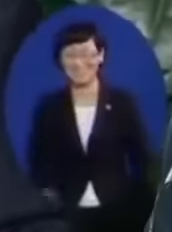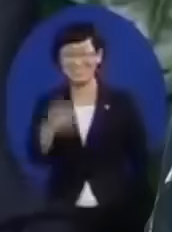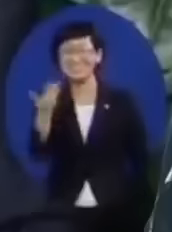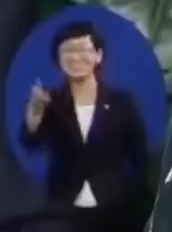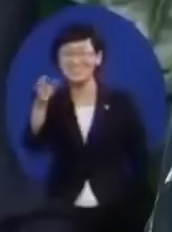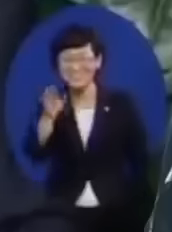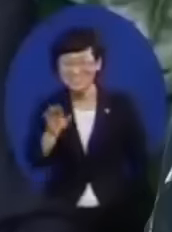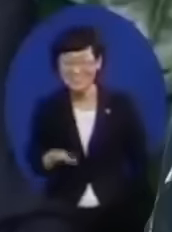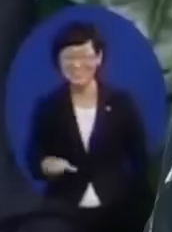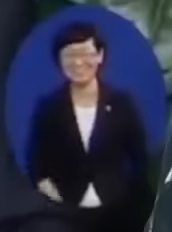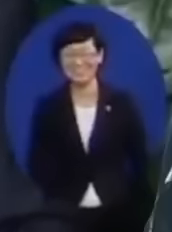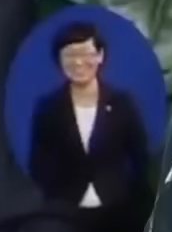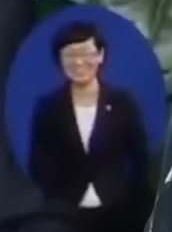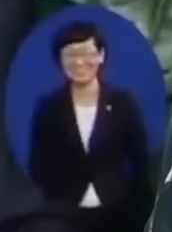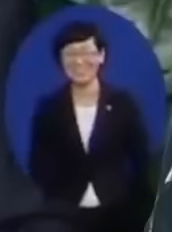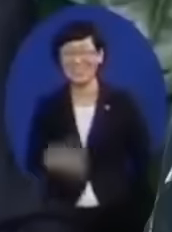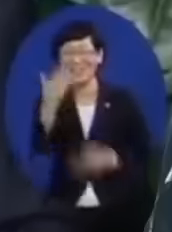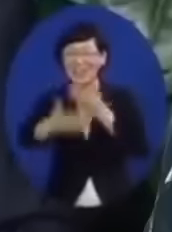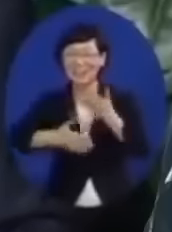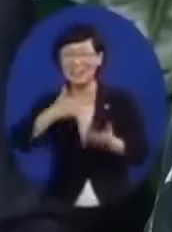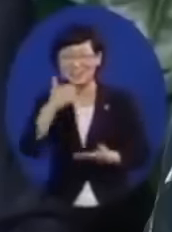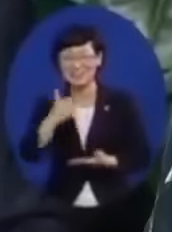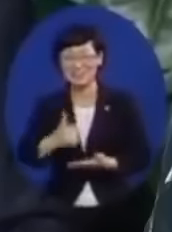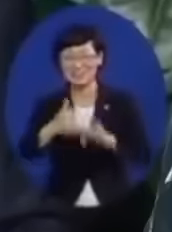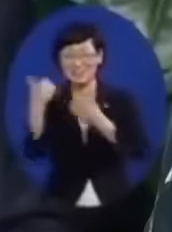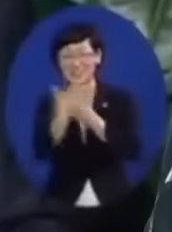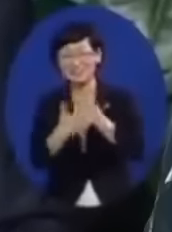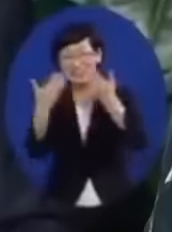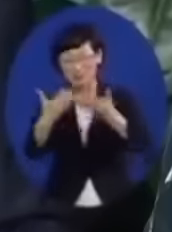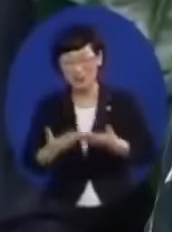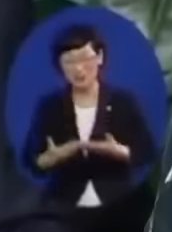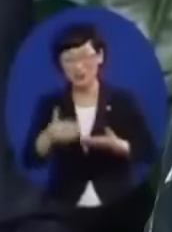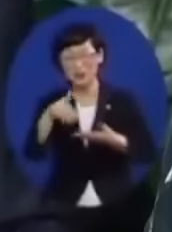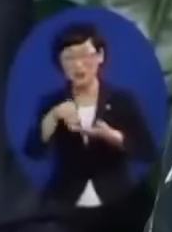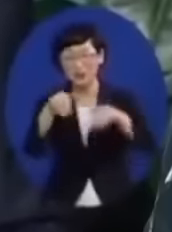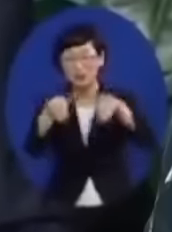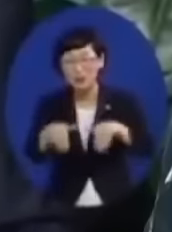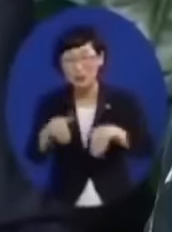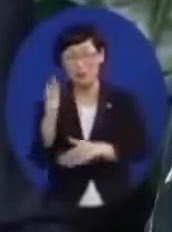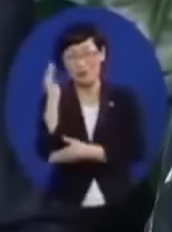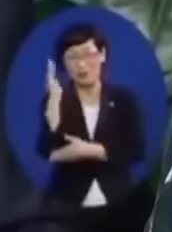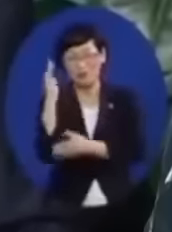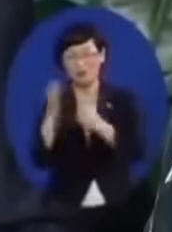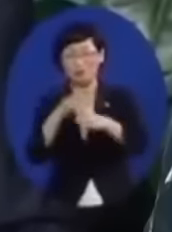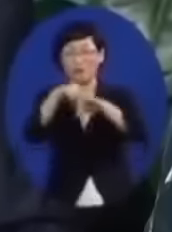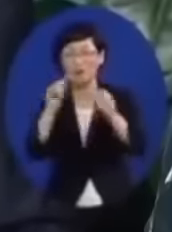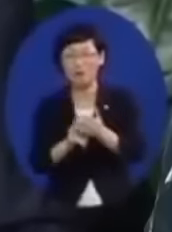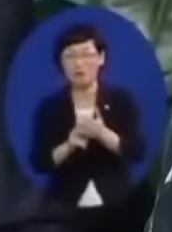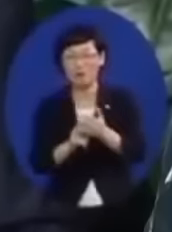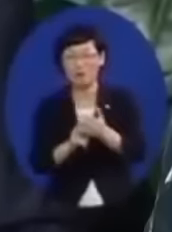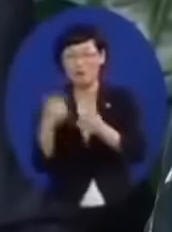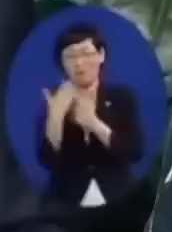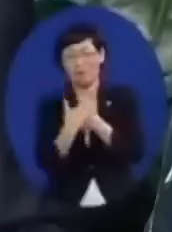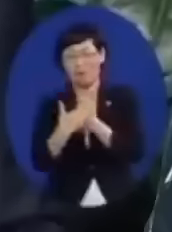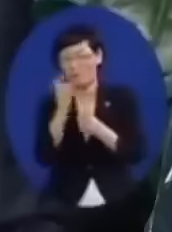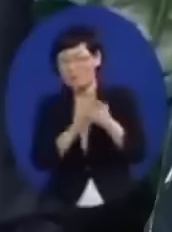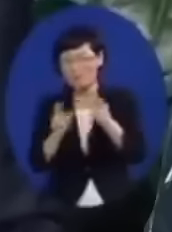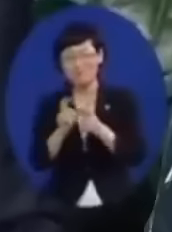그래도 하나님의 은혜 받은 종이 설교하니까 굉장히 마음에 은혜를.